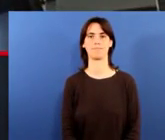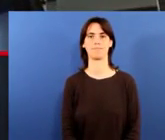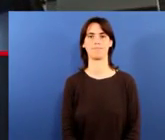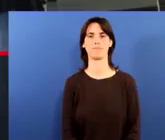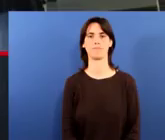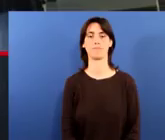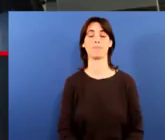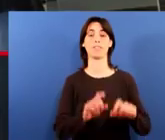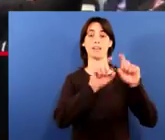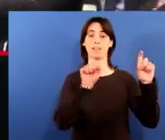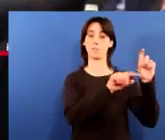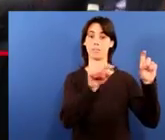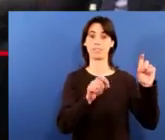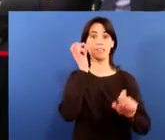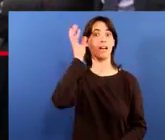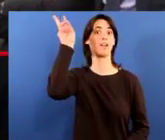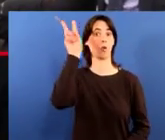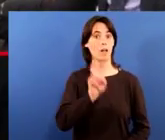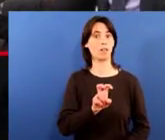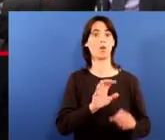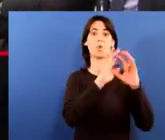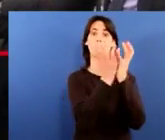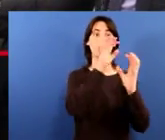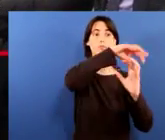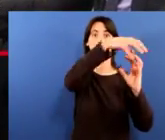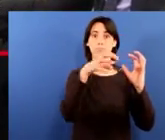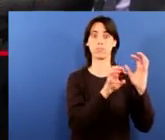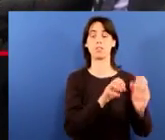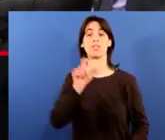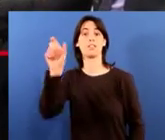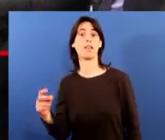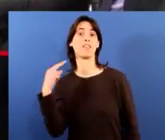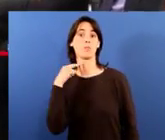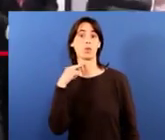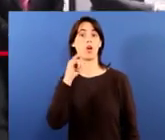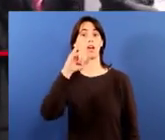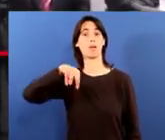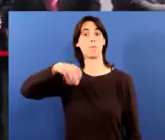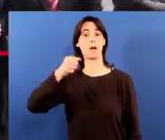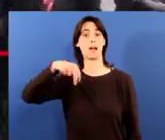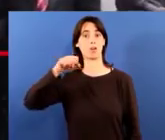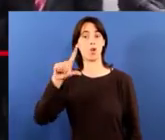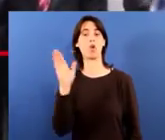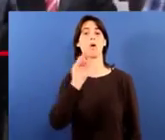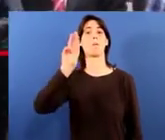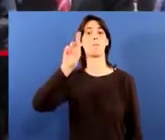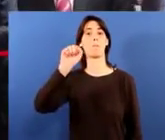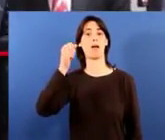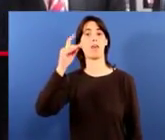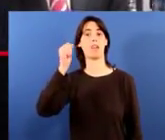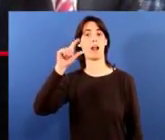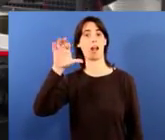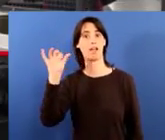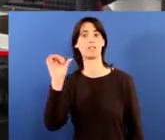ere. Ekonomia sustatzeko diputatua gainera zorionak eman dizkie Bizkaian makina erraminta osagaiak eta osagarriak ekoizten